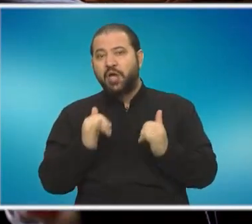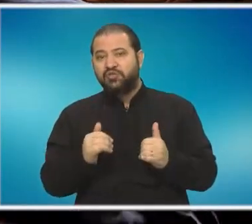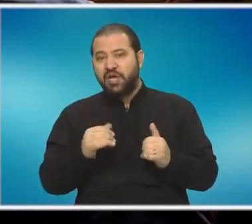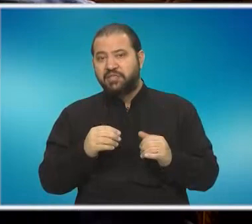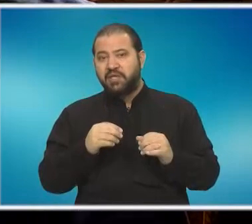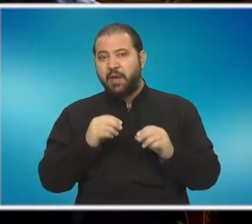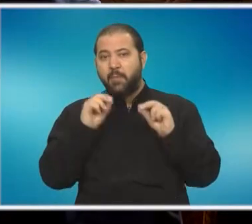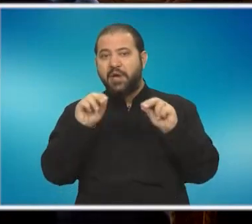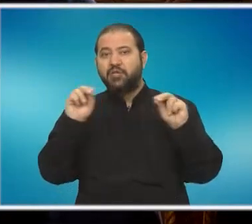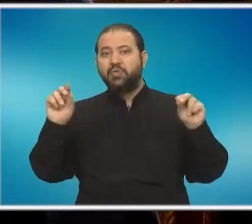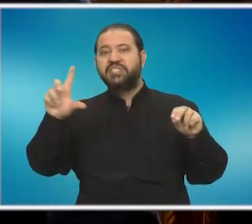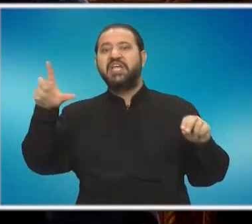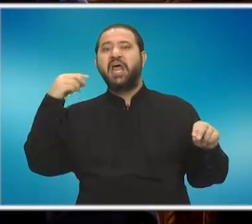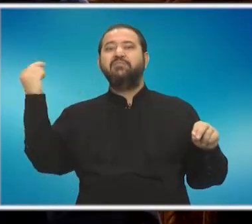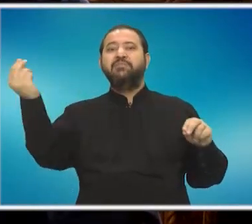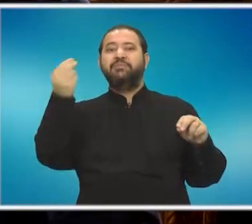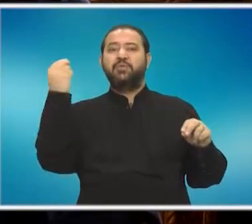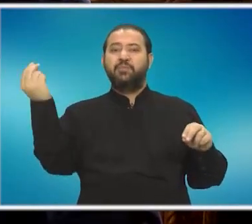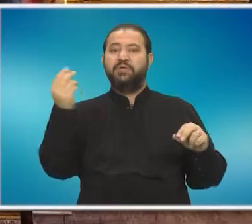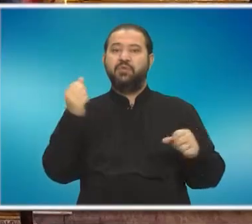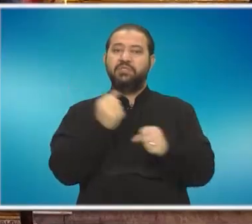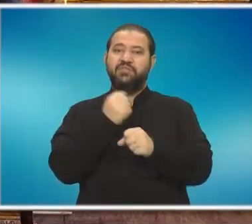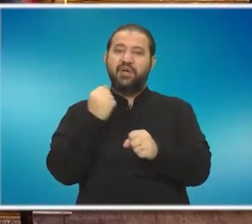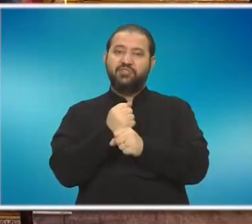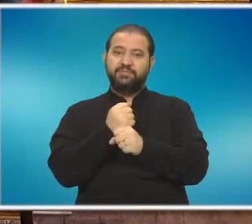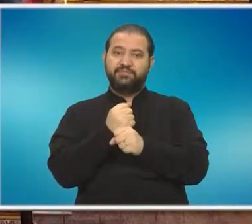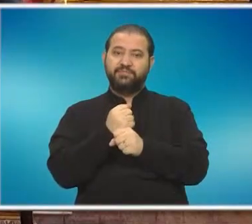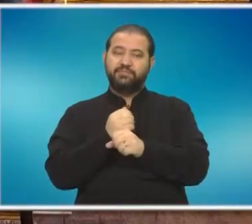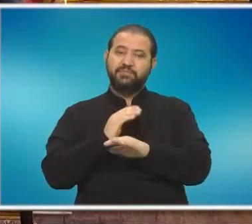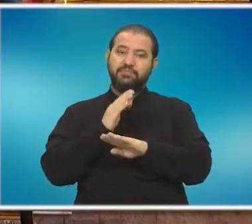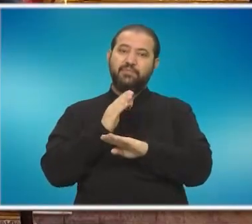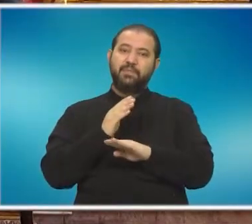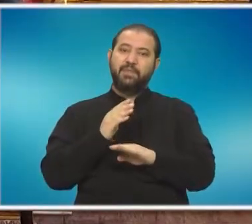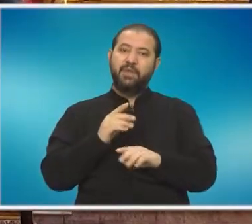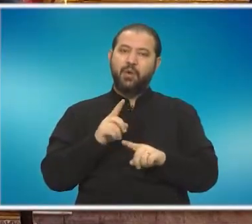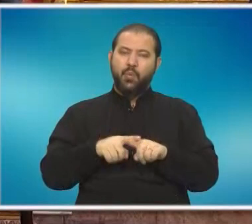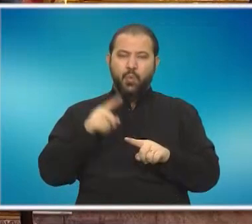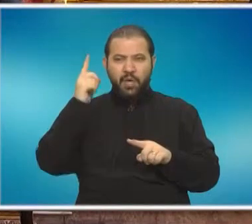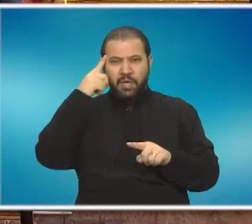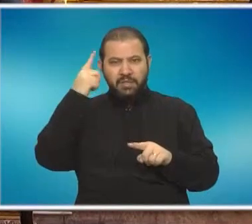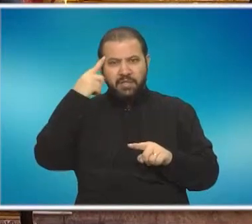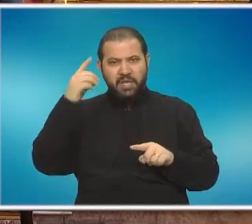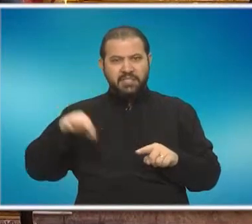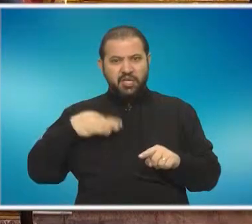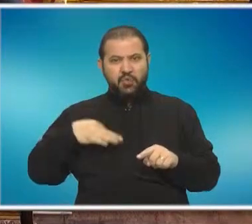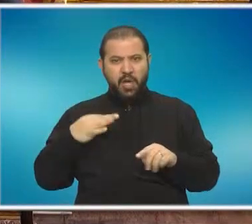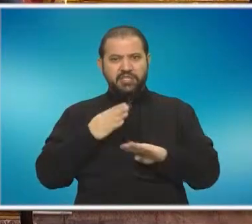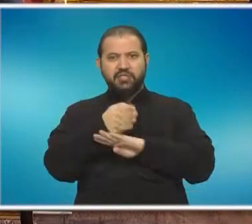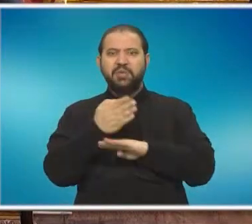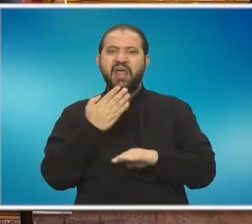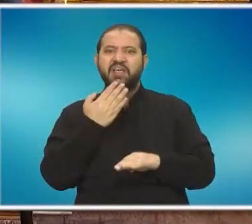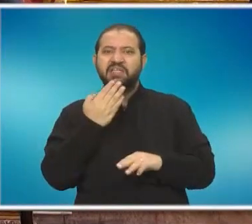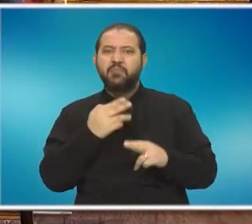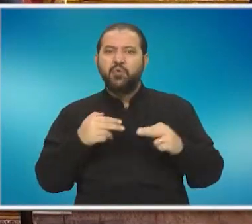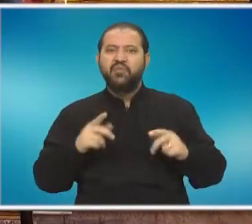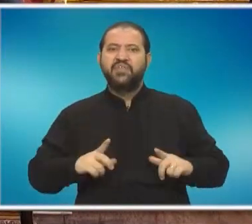aceea, mărturisirea lui Dumnezeu se face cu discernământ prin propriul exemplu.